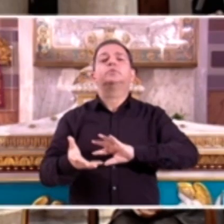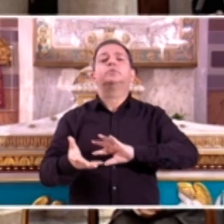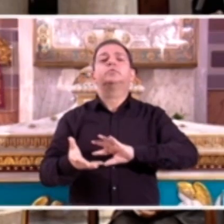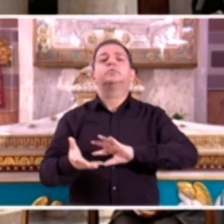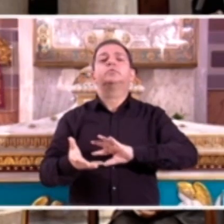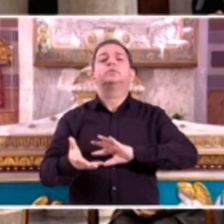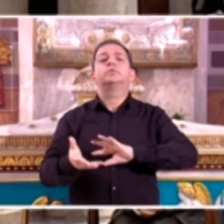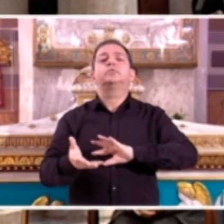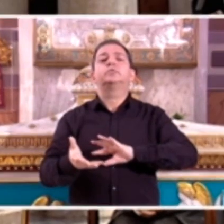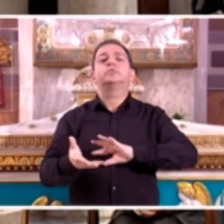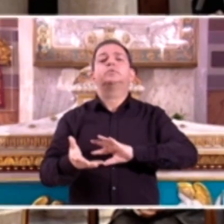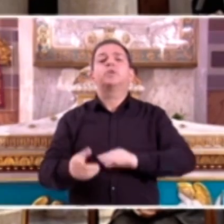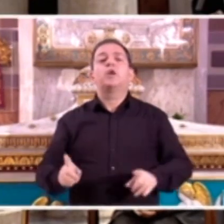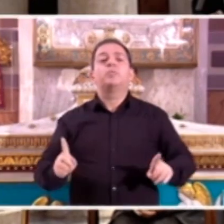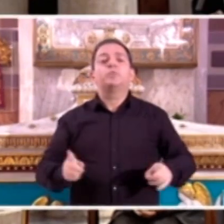ετησόμεθα.